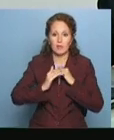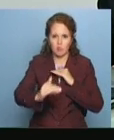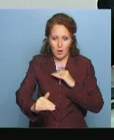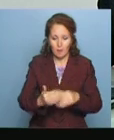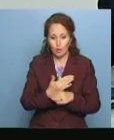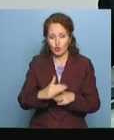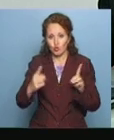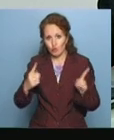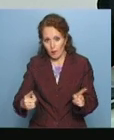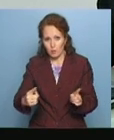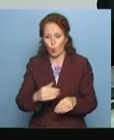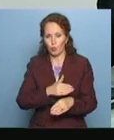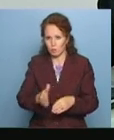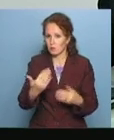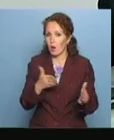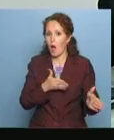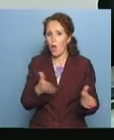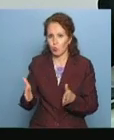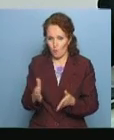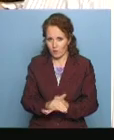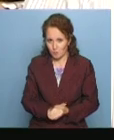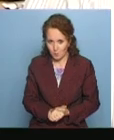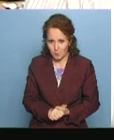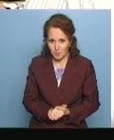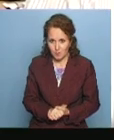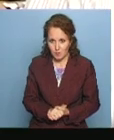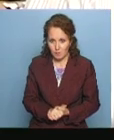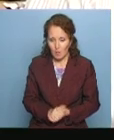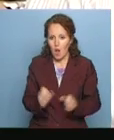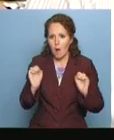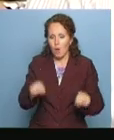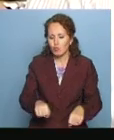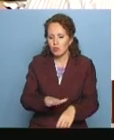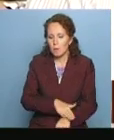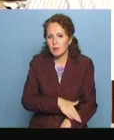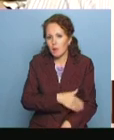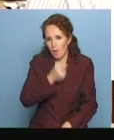Вердикт лаборатории – изъянов нет. Можно бесконечно